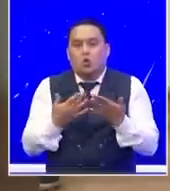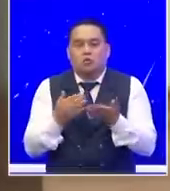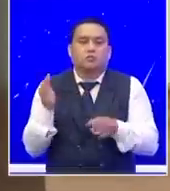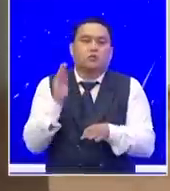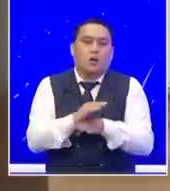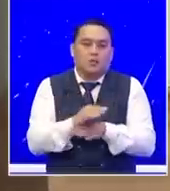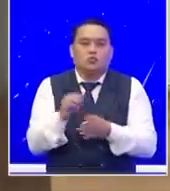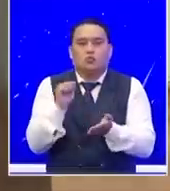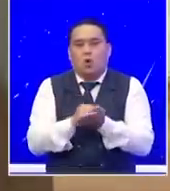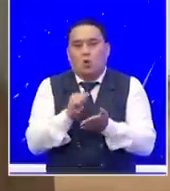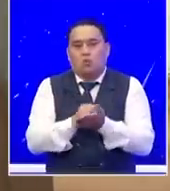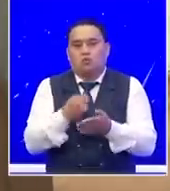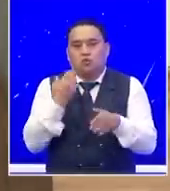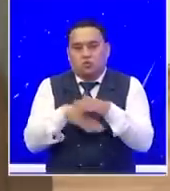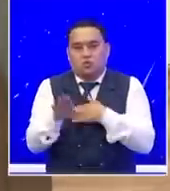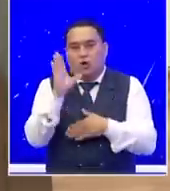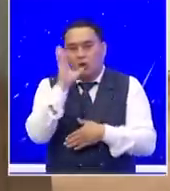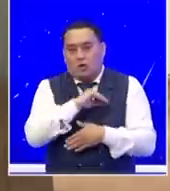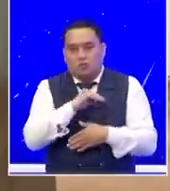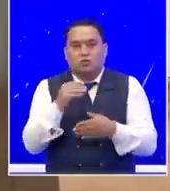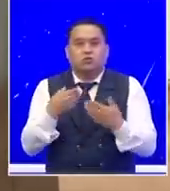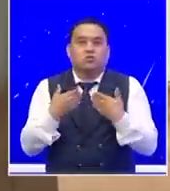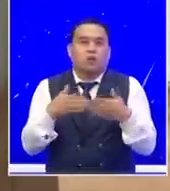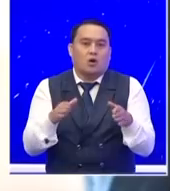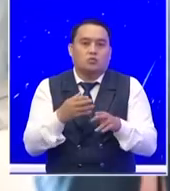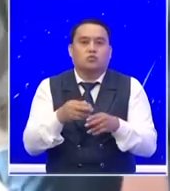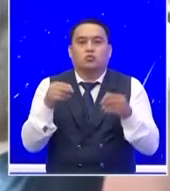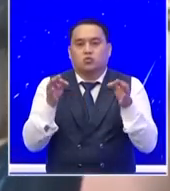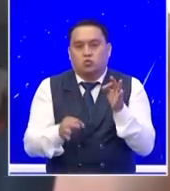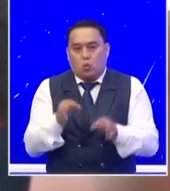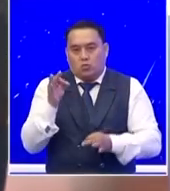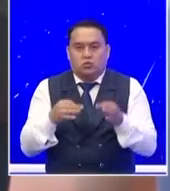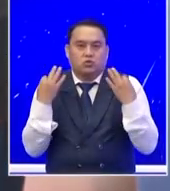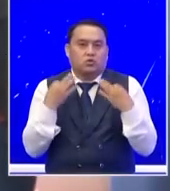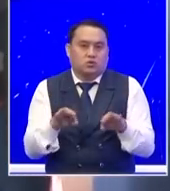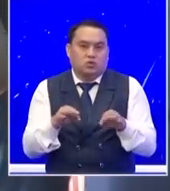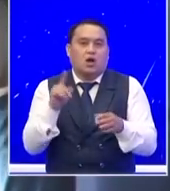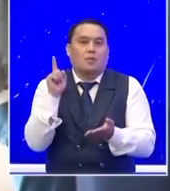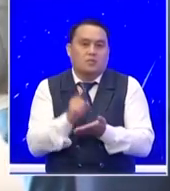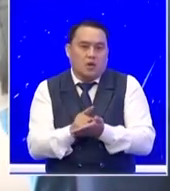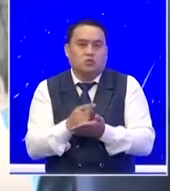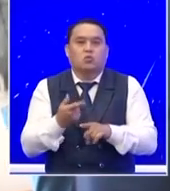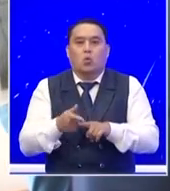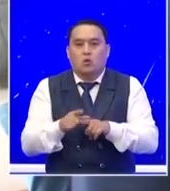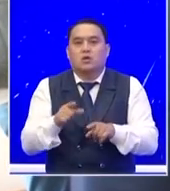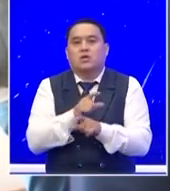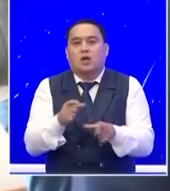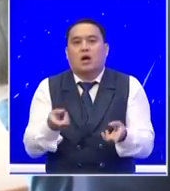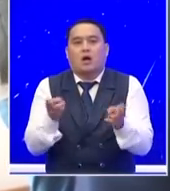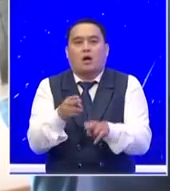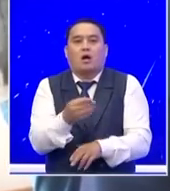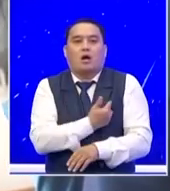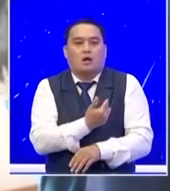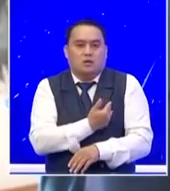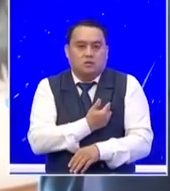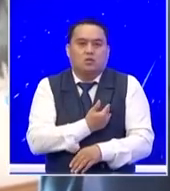қосымша құжатсыз шыға алады. Шығарып жіберу туралы сот шешімі бар азаматтар елден шығуға міндетті. Ал елде қалғысы келетін